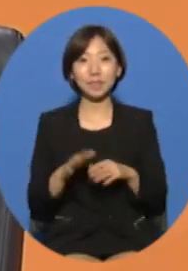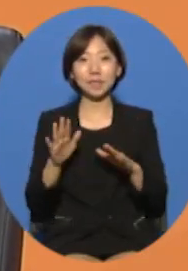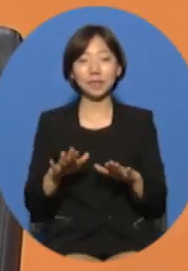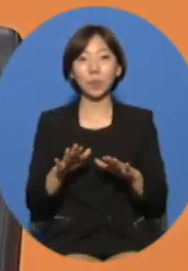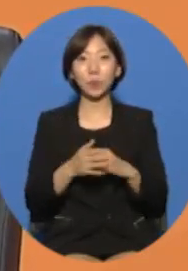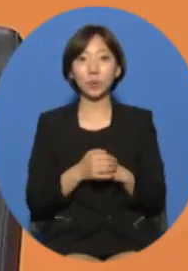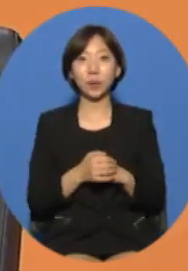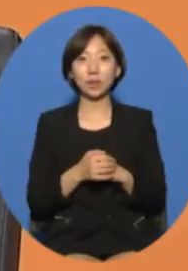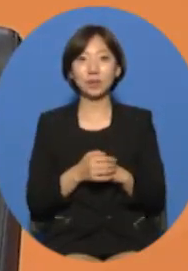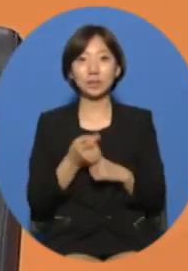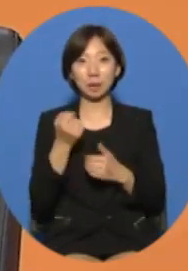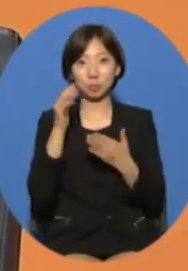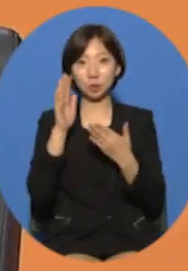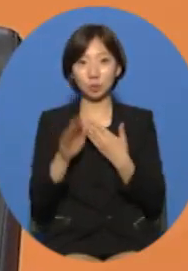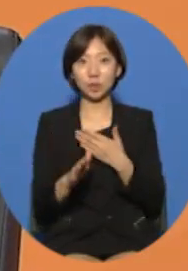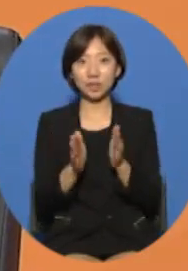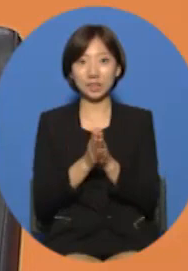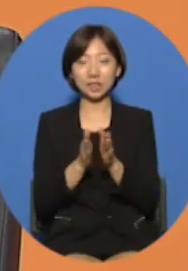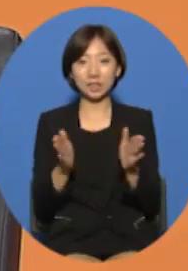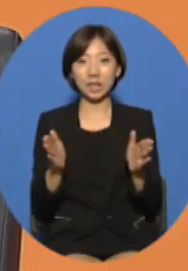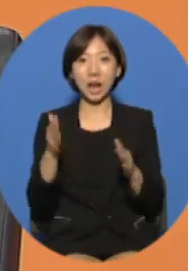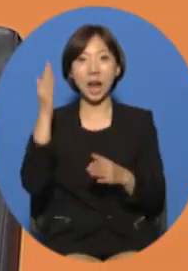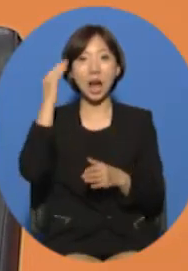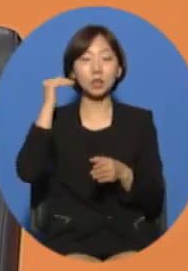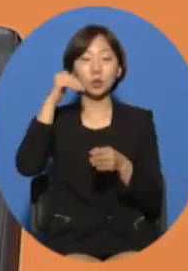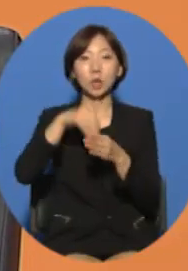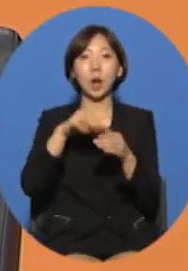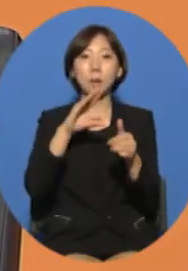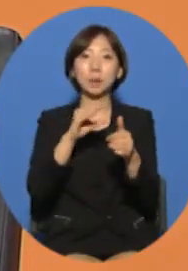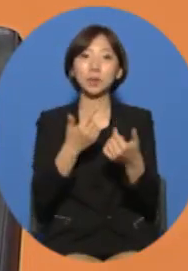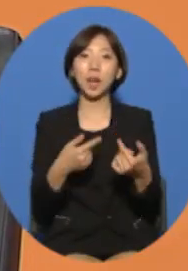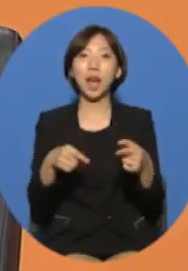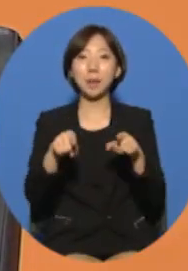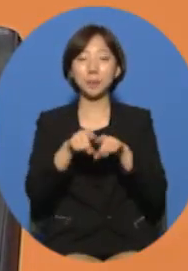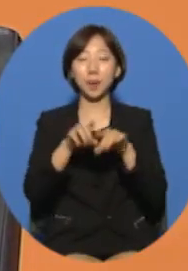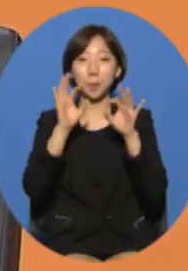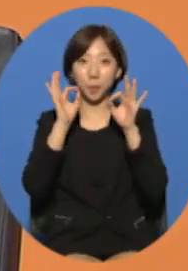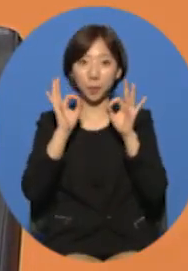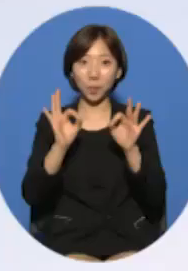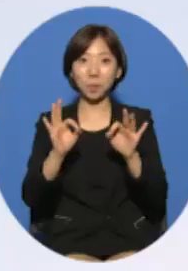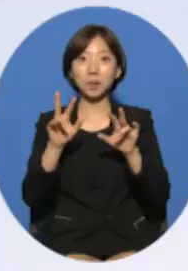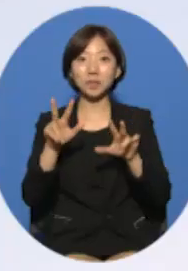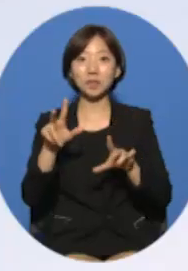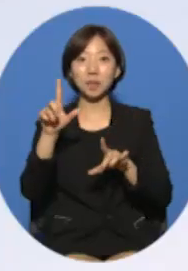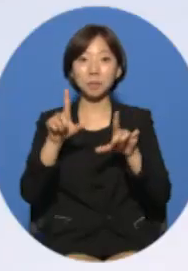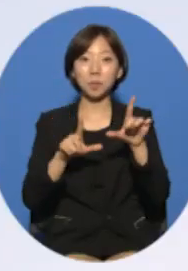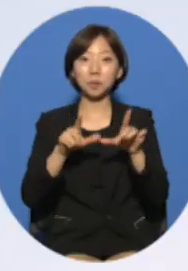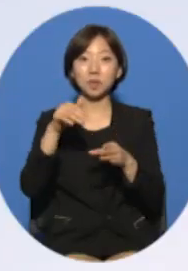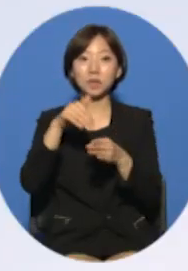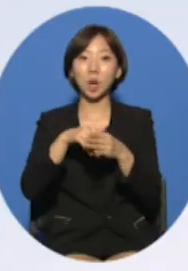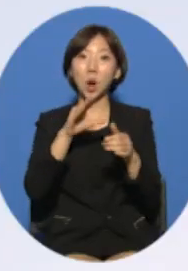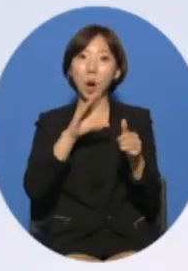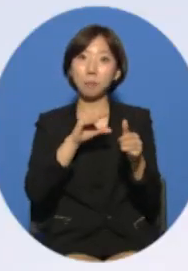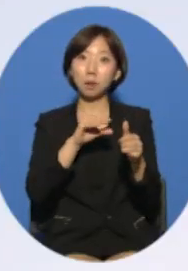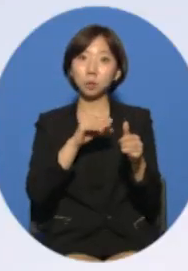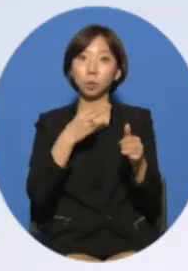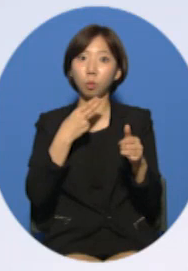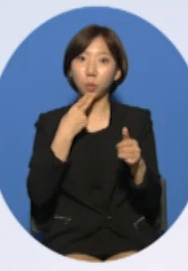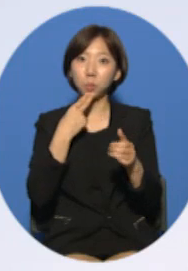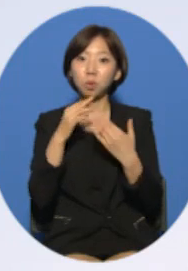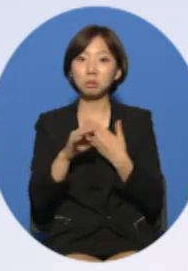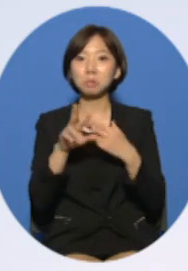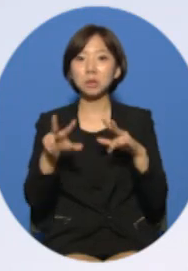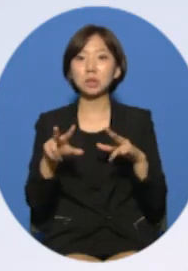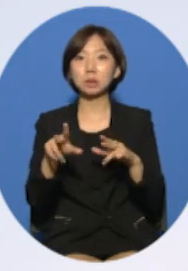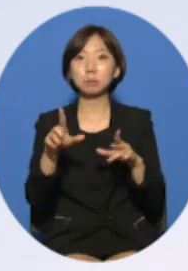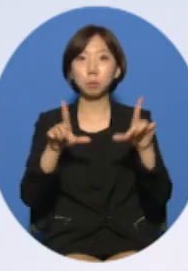역사적인 시간이 이제 잠시 후면 시작될 텐데 한국선거방송과 함께 하시면서 지금 보시는 화면은 사실 선거방송 아니면 보실 수 없는 화면들이